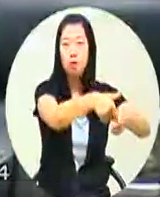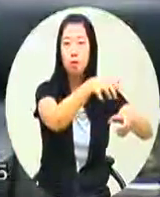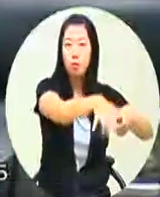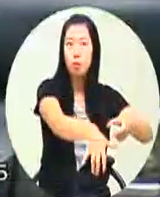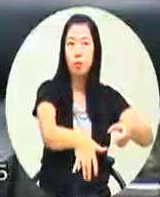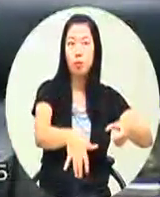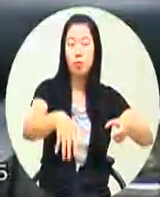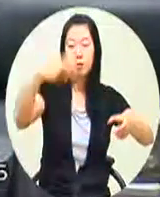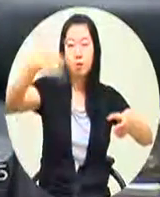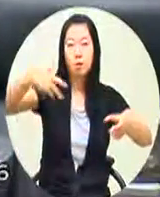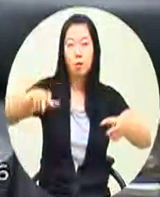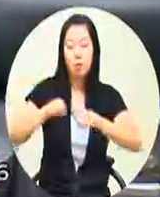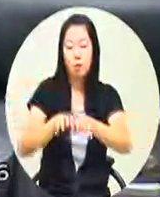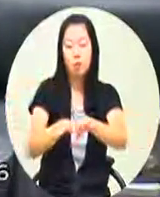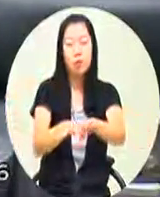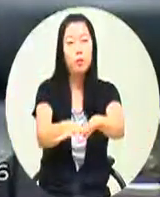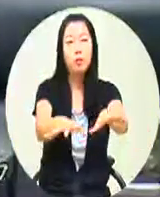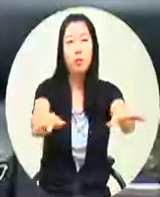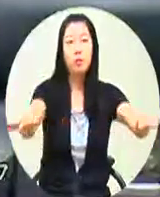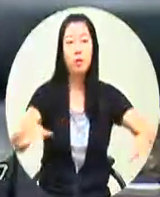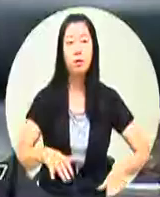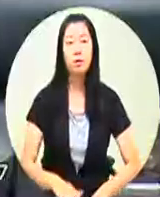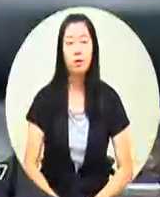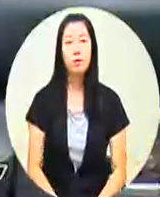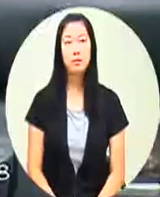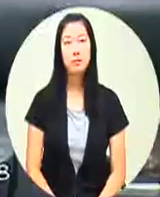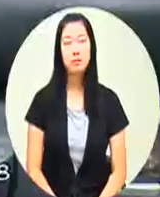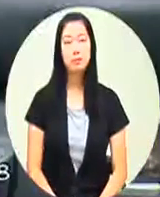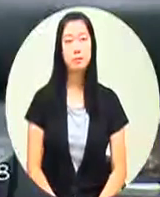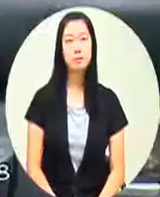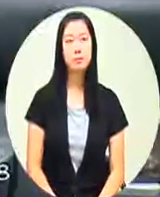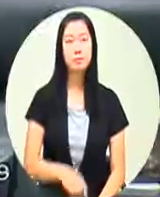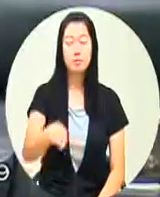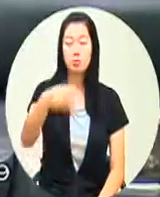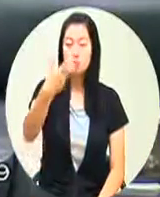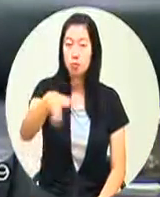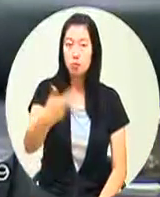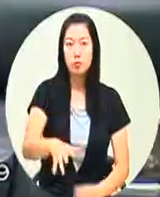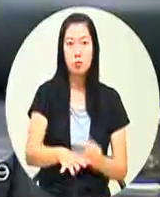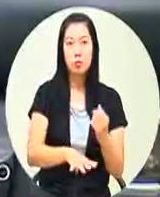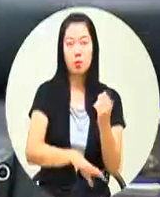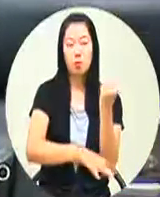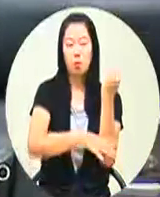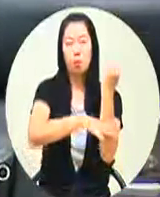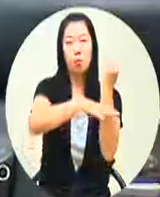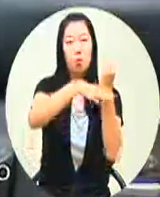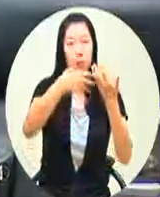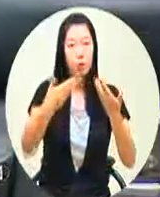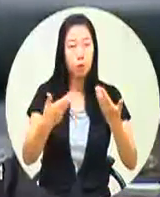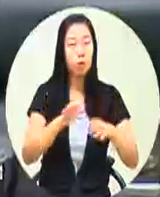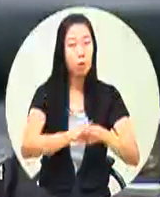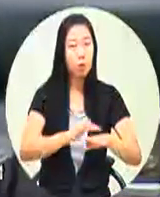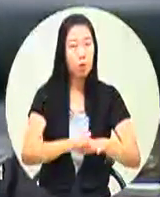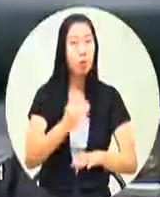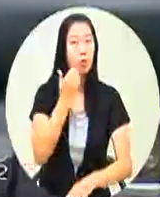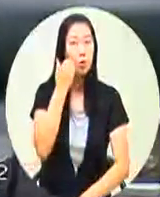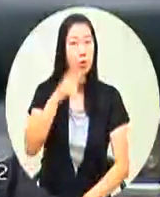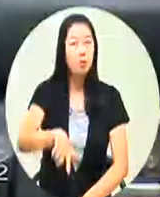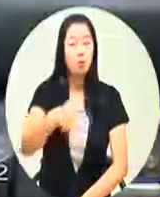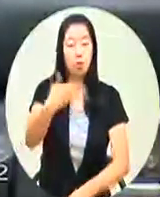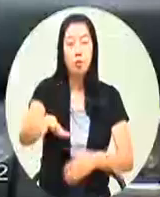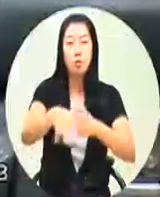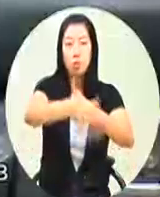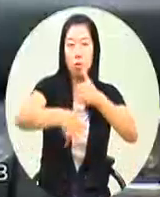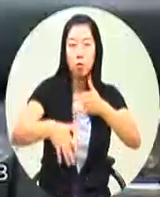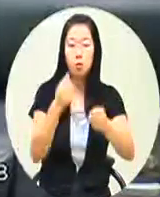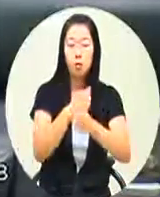要经过蔚蓝海岸大楼然后到加油站，那个水系量真的很大，所以你如果没有把整个水系做整个